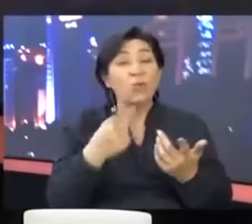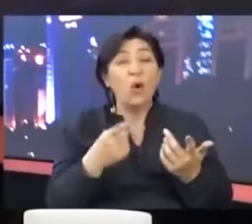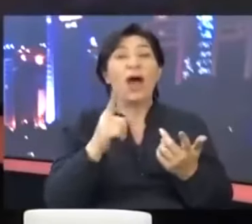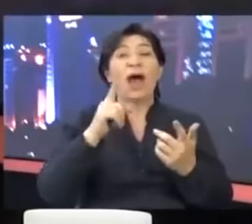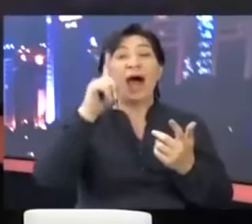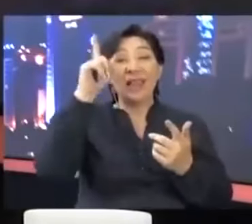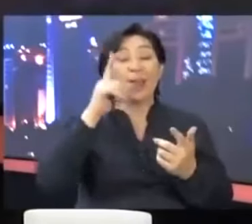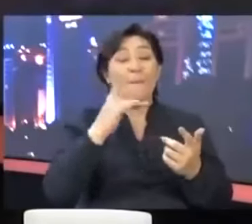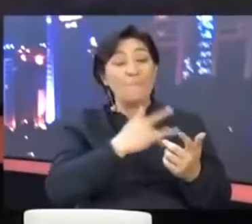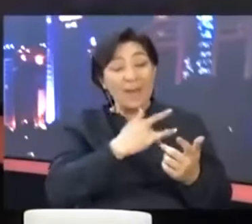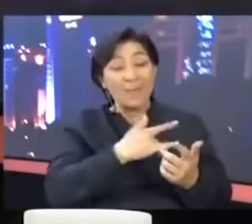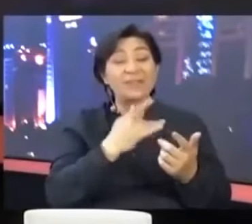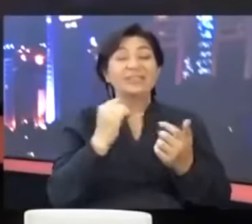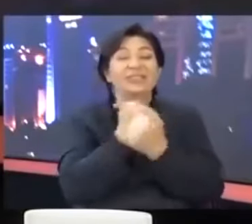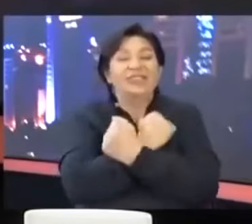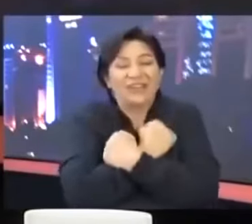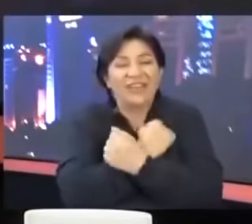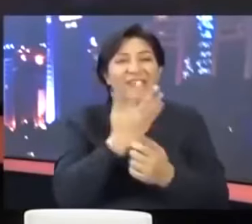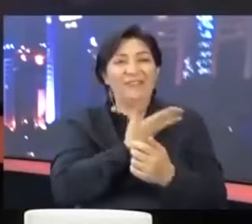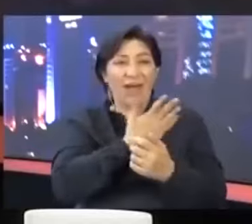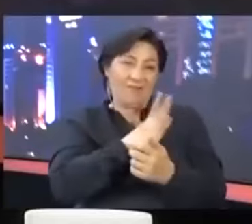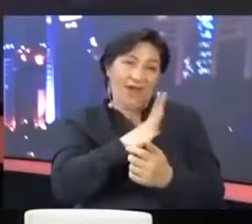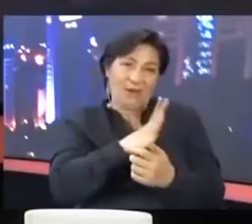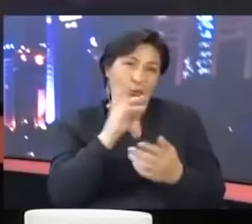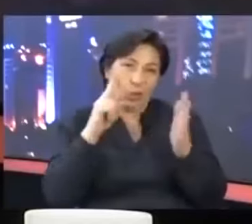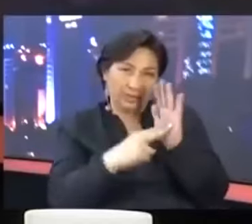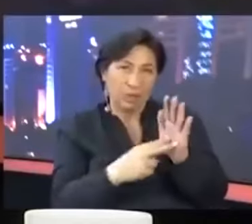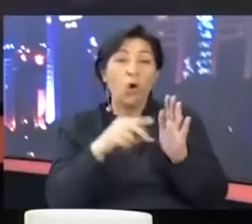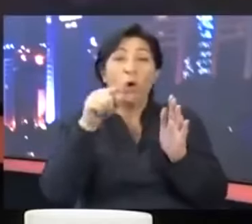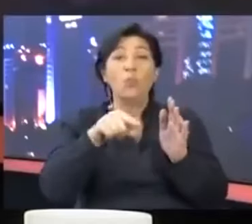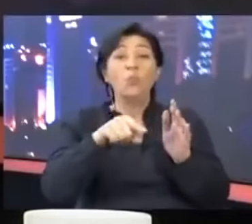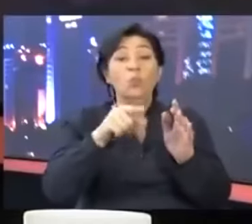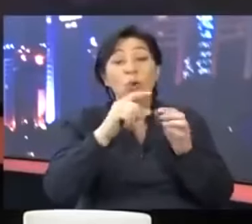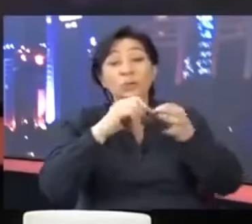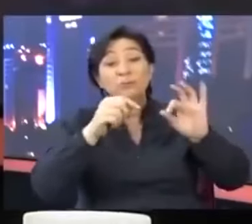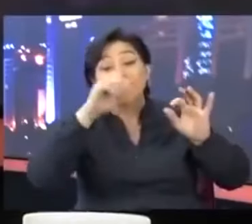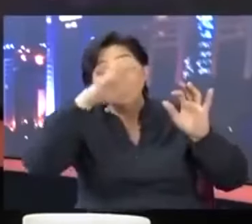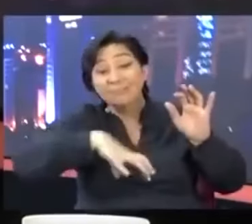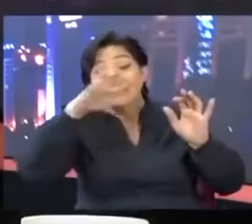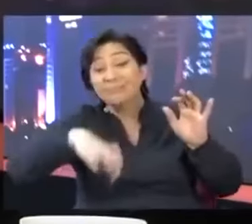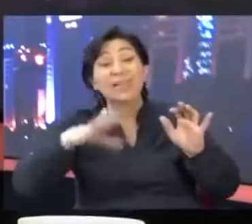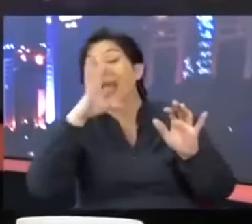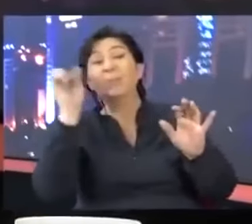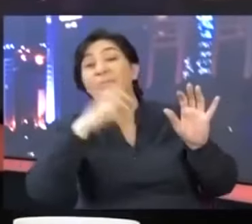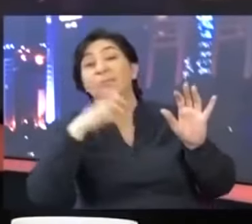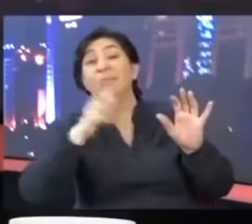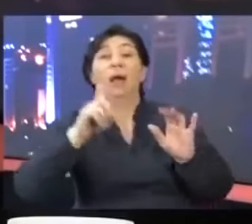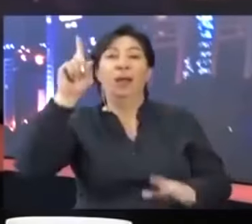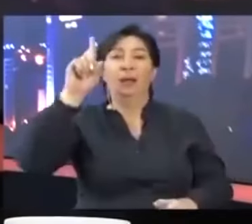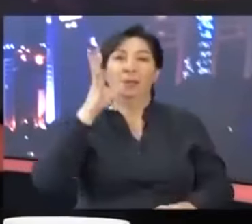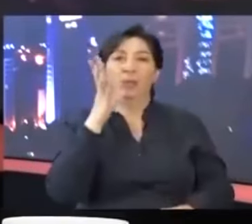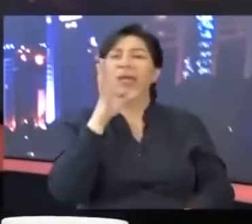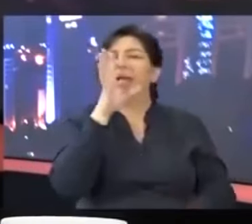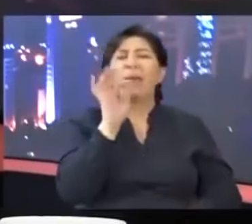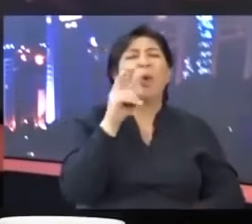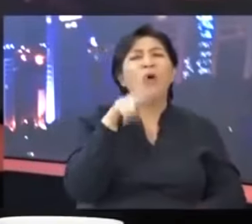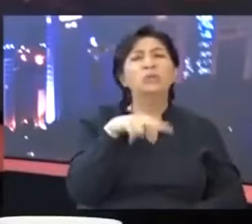hissediyor ama sonuçta Kur'anın içine baktığında bu ayetlerin Allah tarafından indirilen ayetler olduğunu görüyor yani kimse bunu böyle Okusa